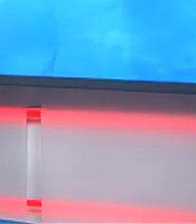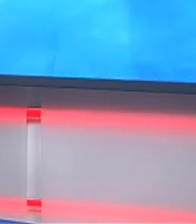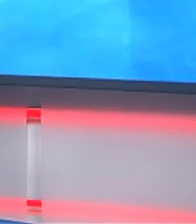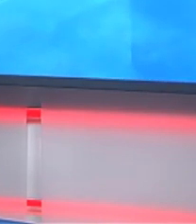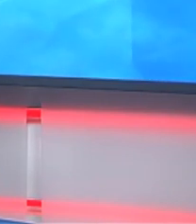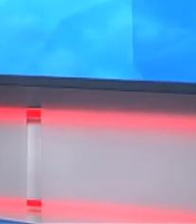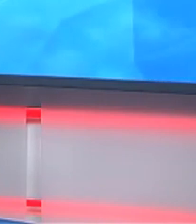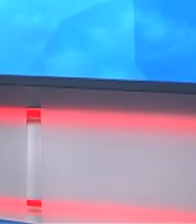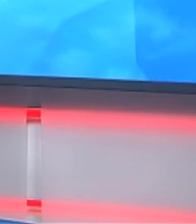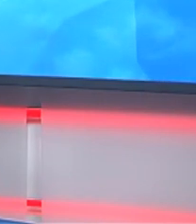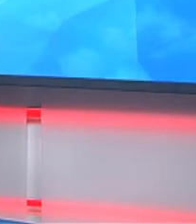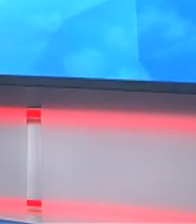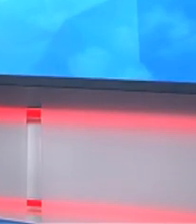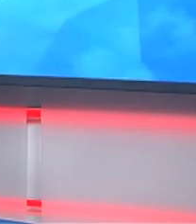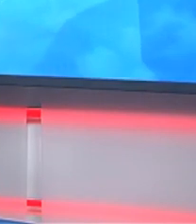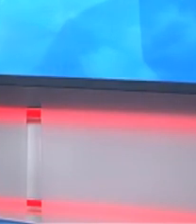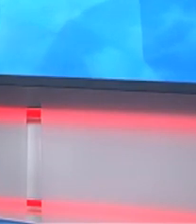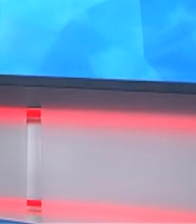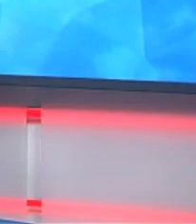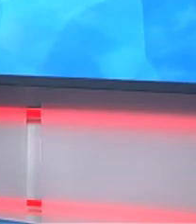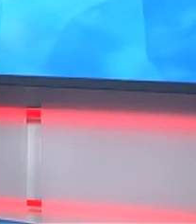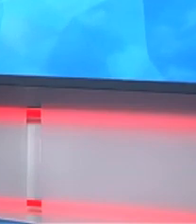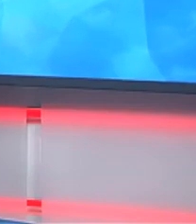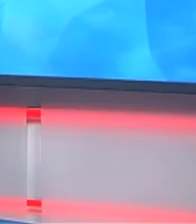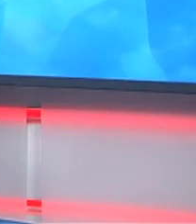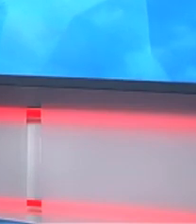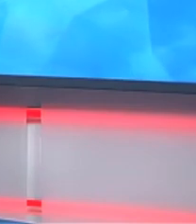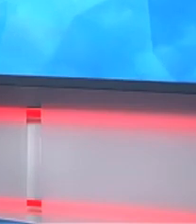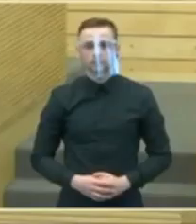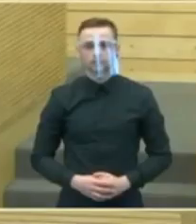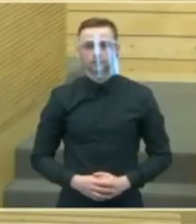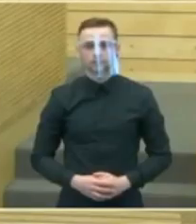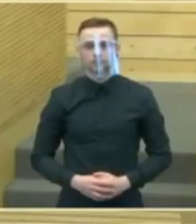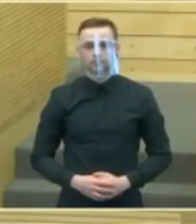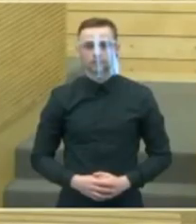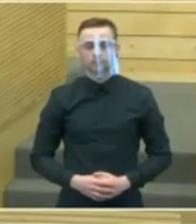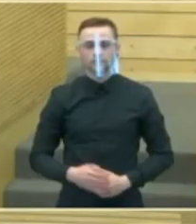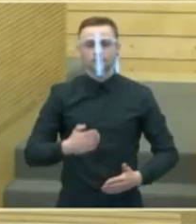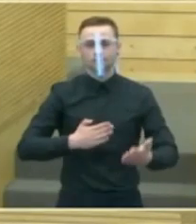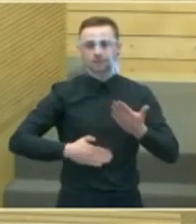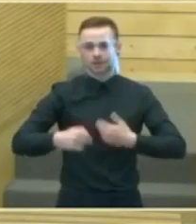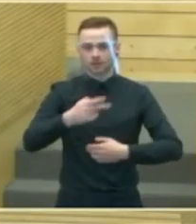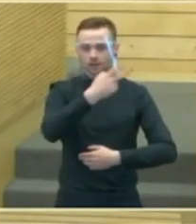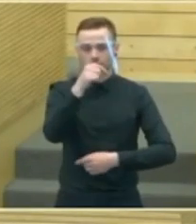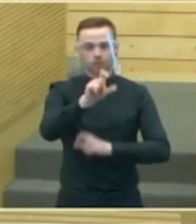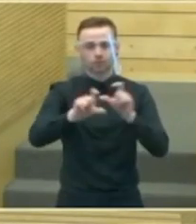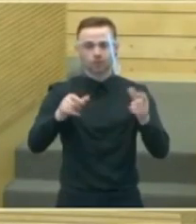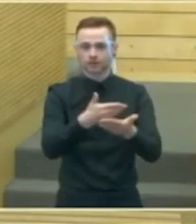pranešime daugiausia dėmesio buvo skiriama koronaviruso pandemijai ir jos valdymui. Mėly Lietuvos